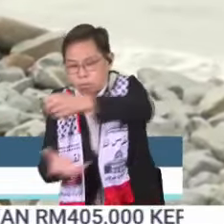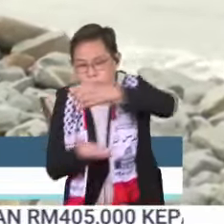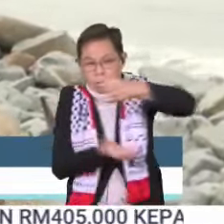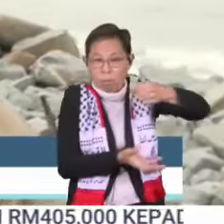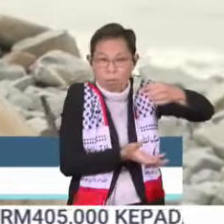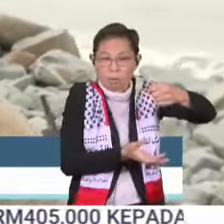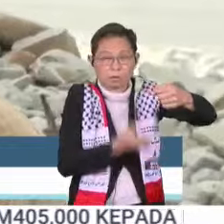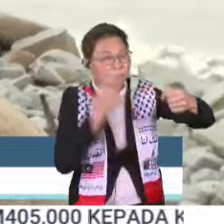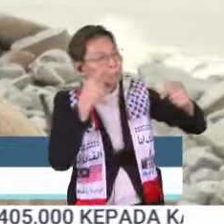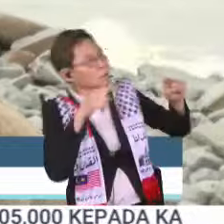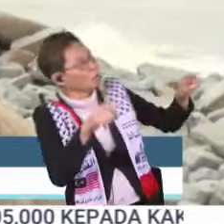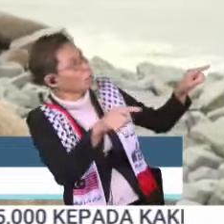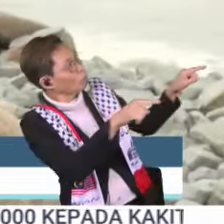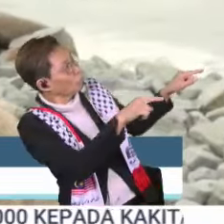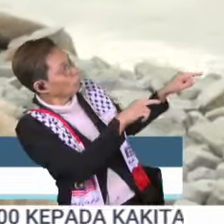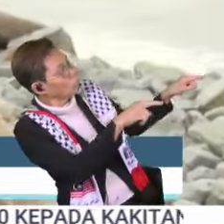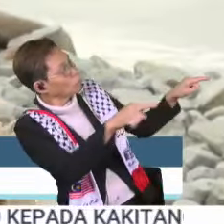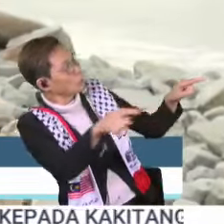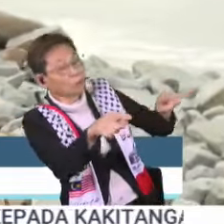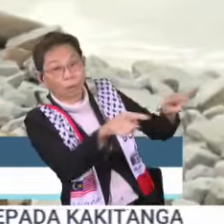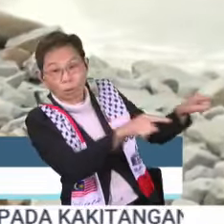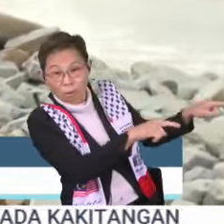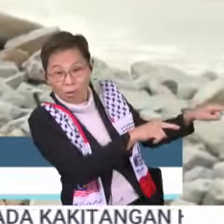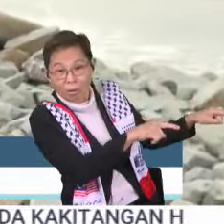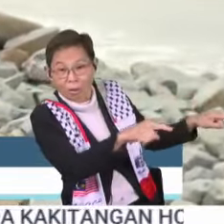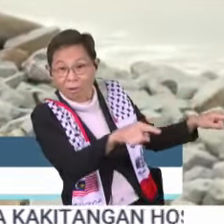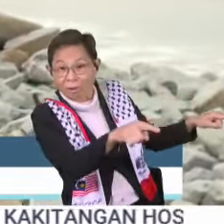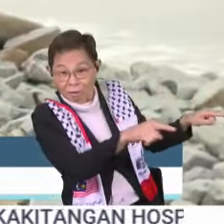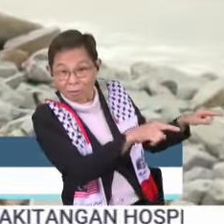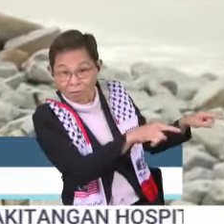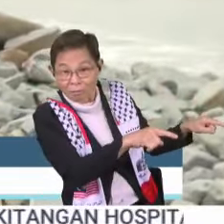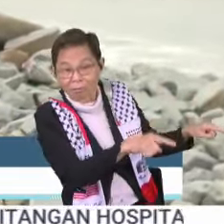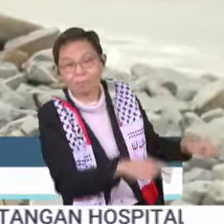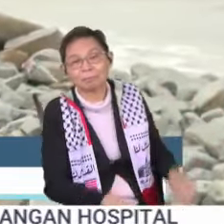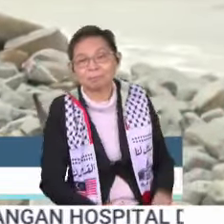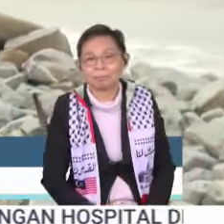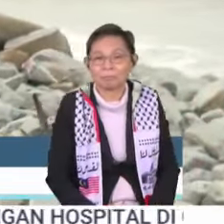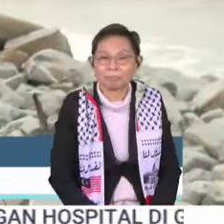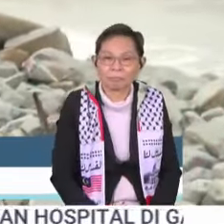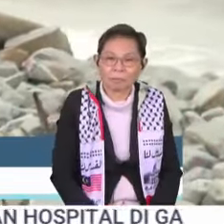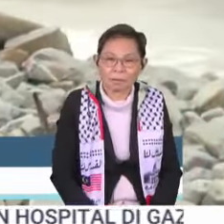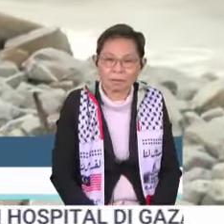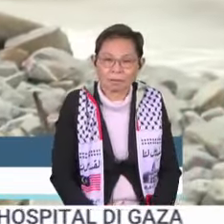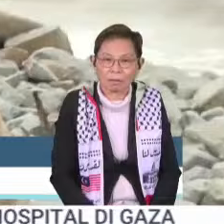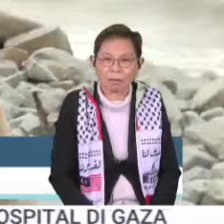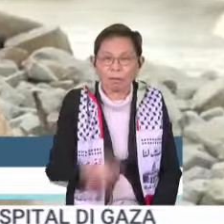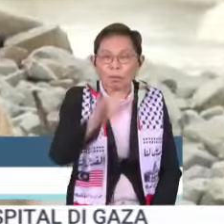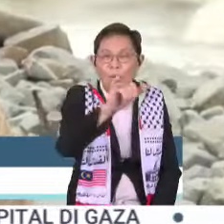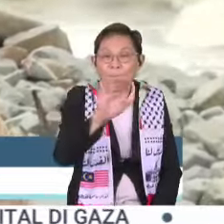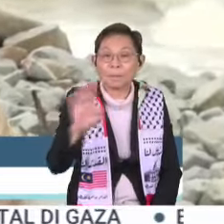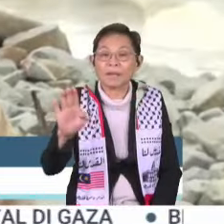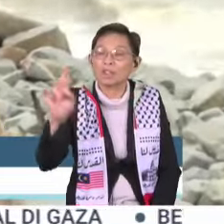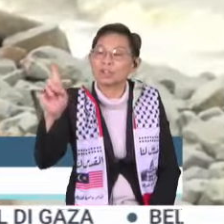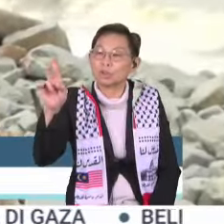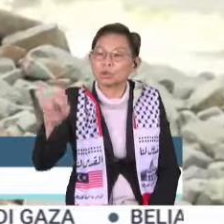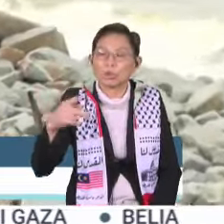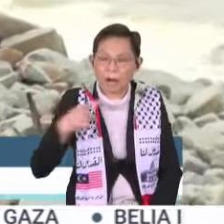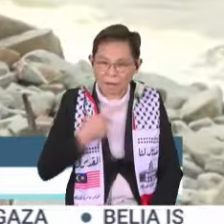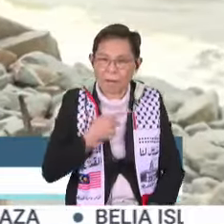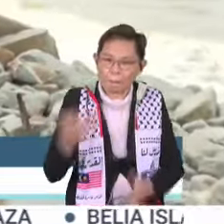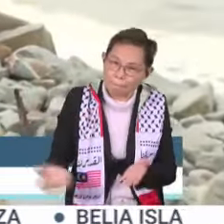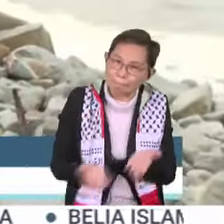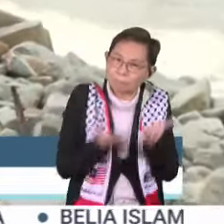yang awak tengok ni, dia bagi untuk menahan suran ni lah. Lepas tu YB Dong kita pun ada bawa dah